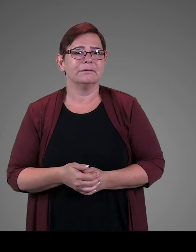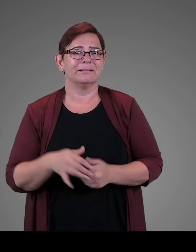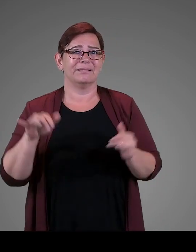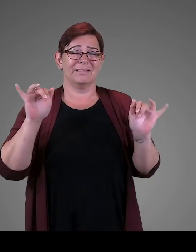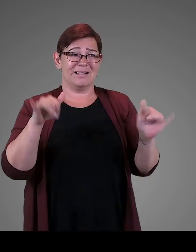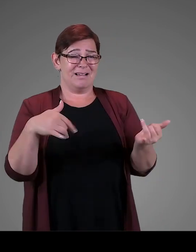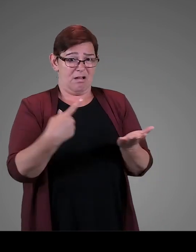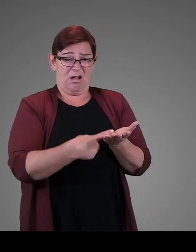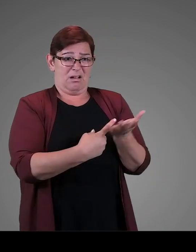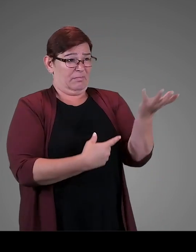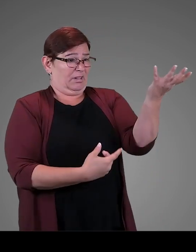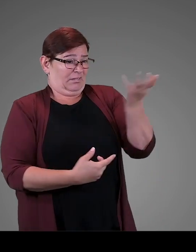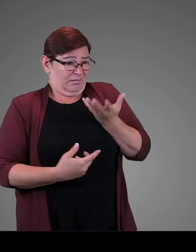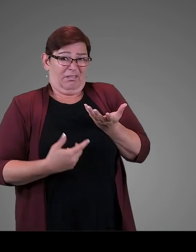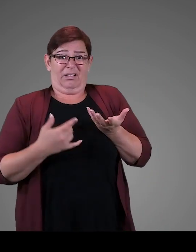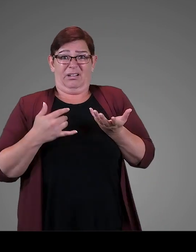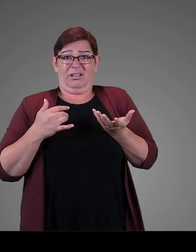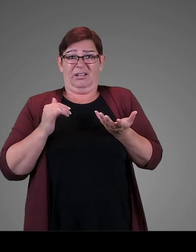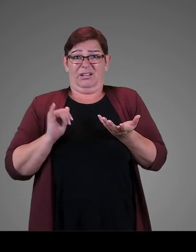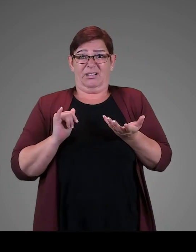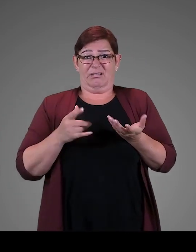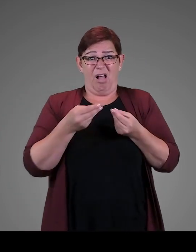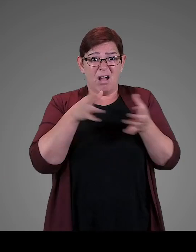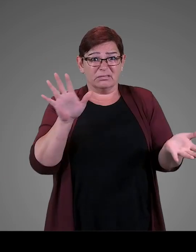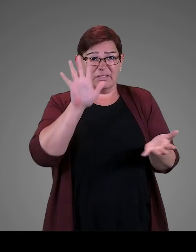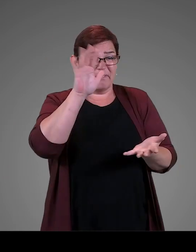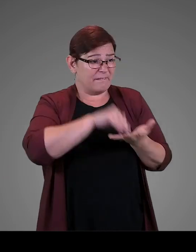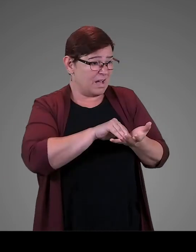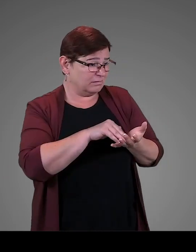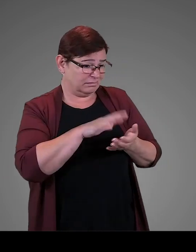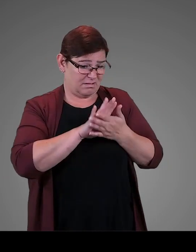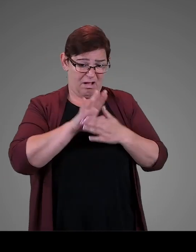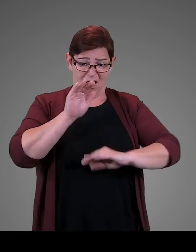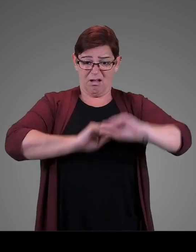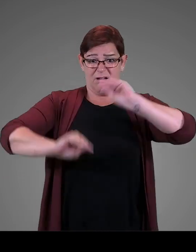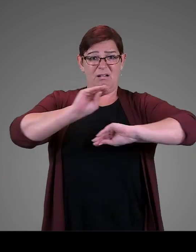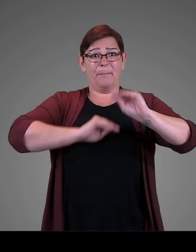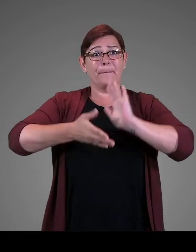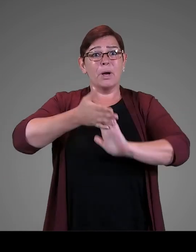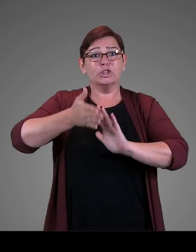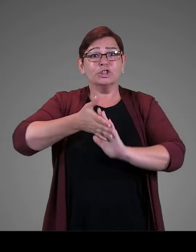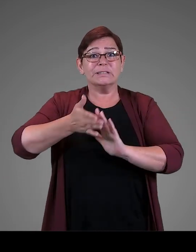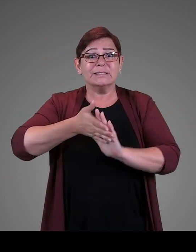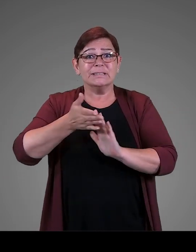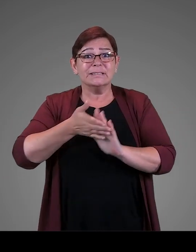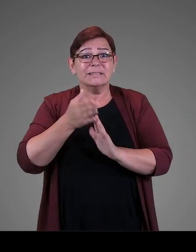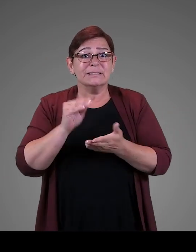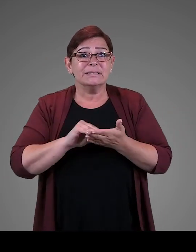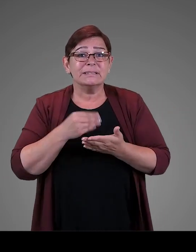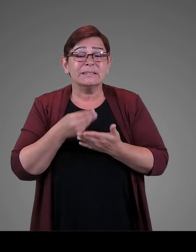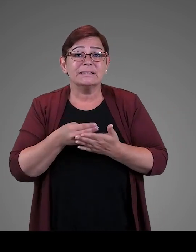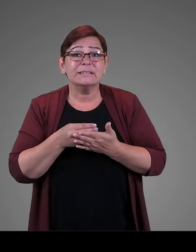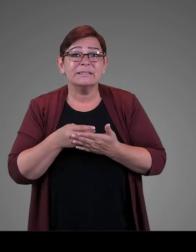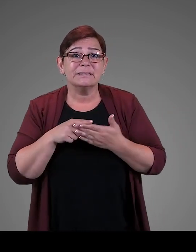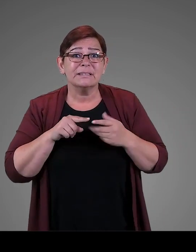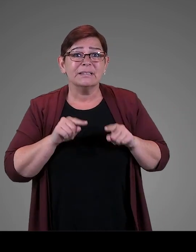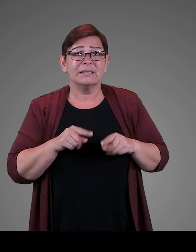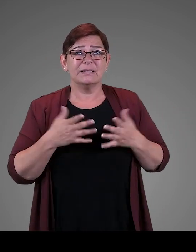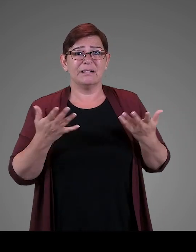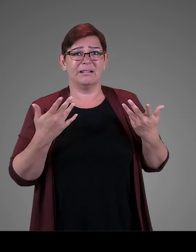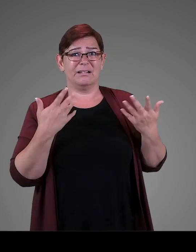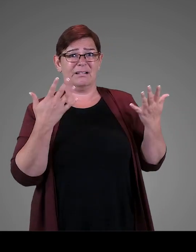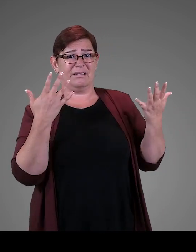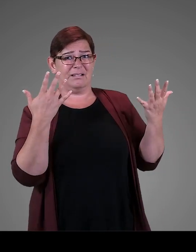donne en disant ben, vous avez perdu peut-être 5 000 $ sur votre budget de fonctionnement. Ou, ce qui explique,